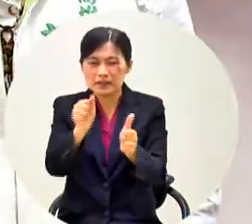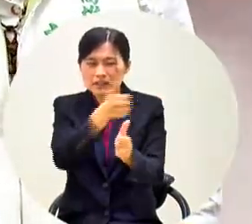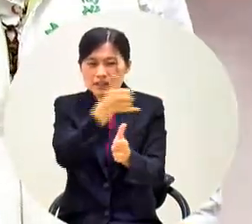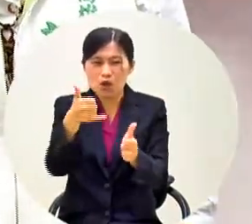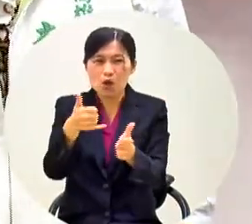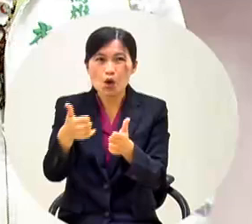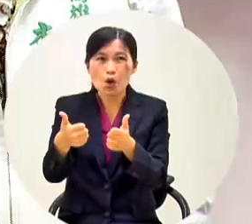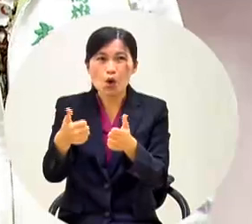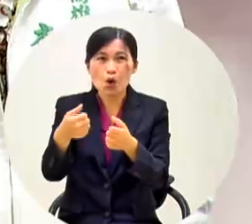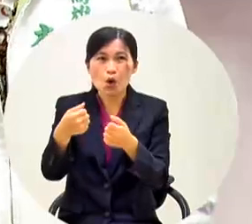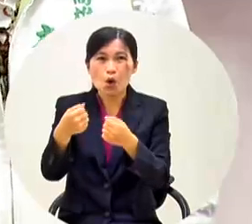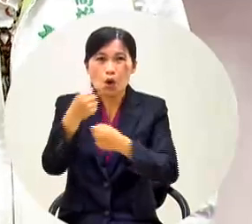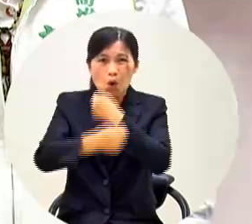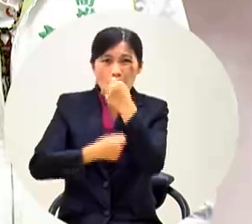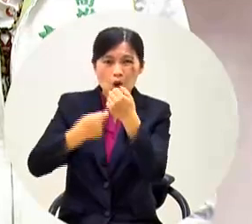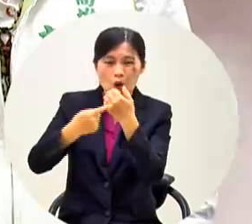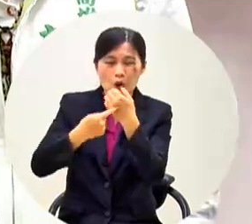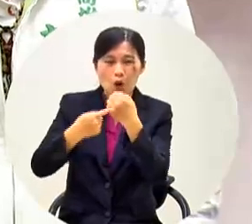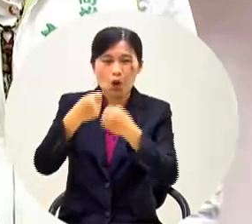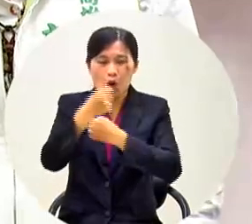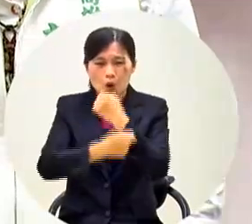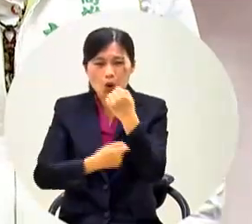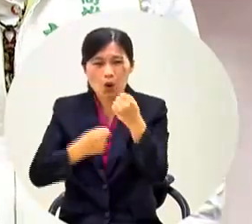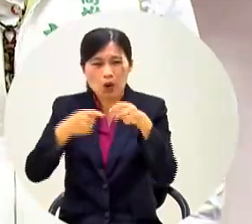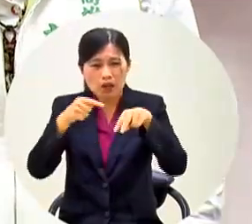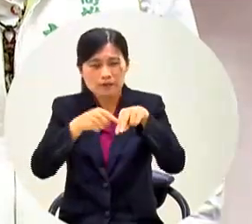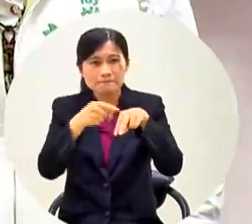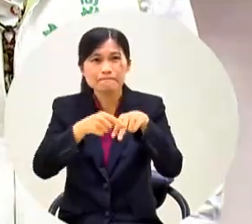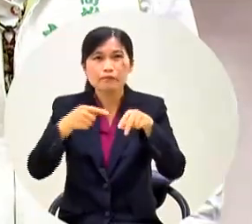那我认为今天在一个